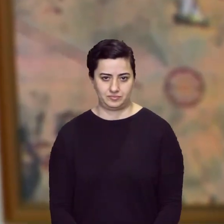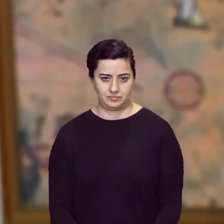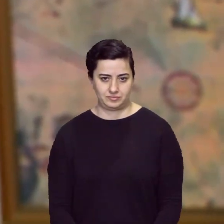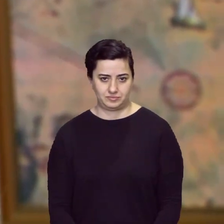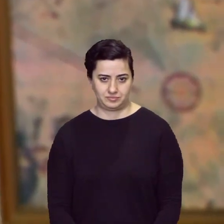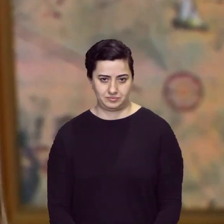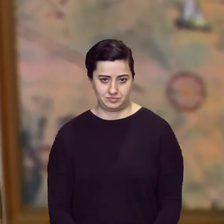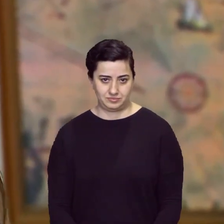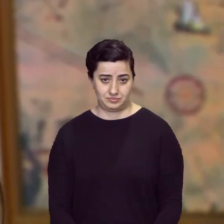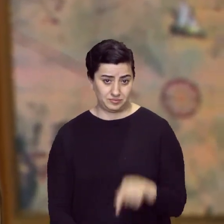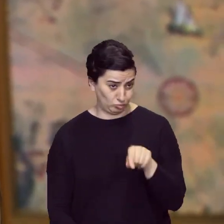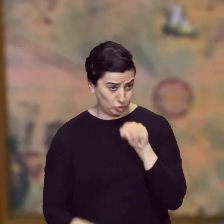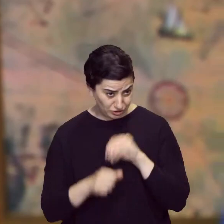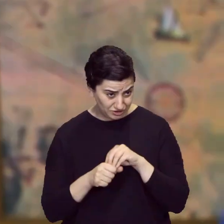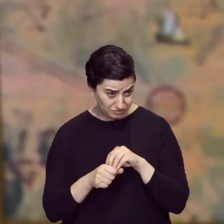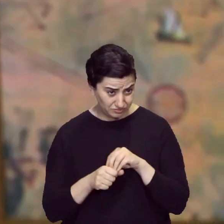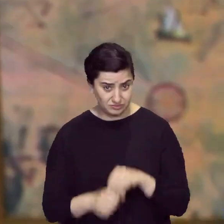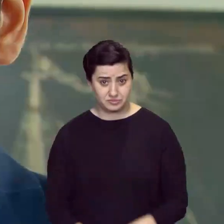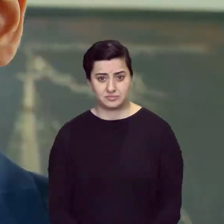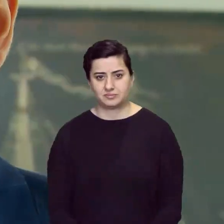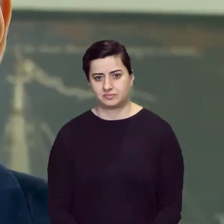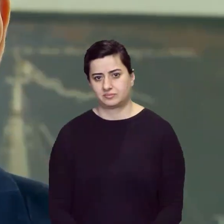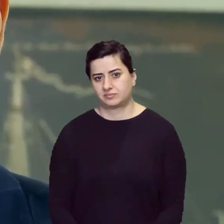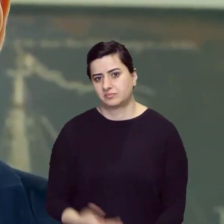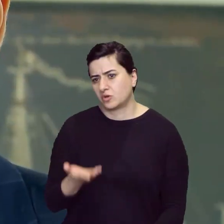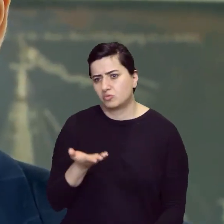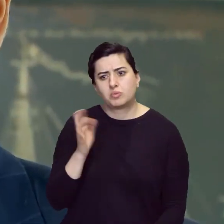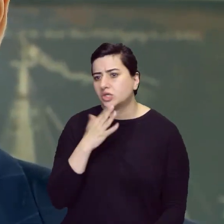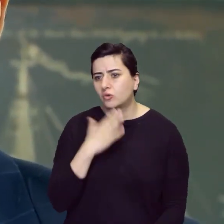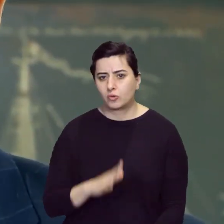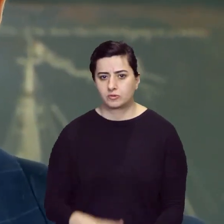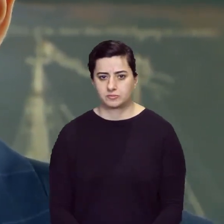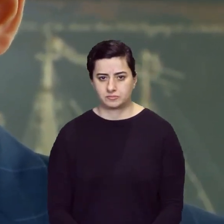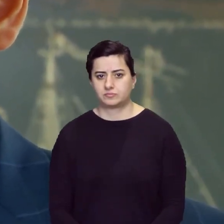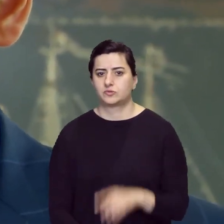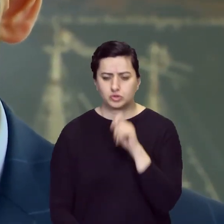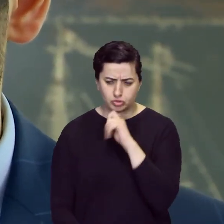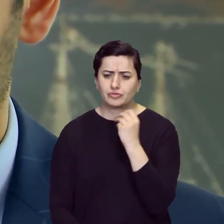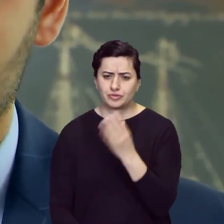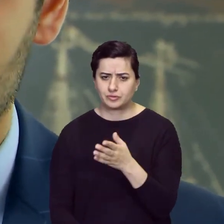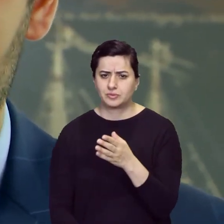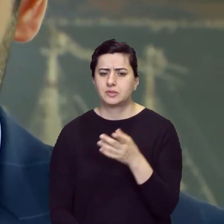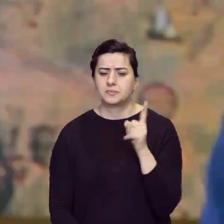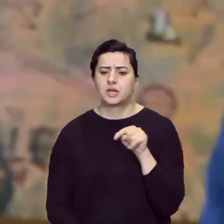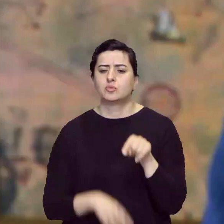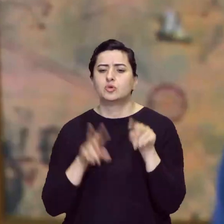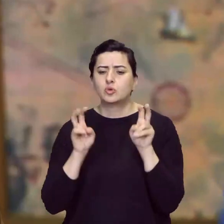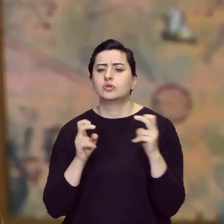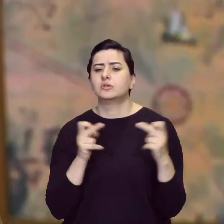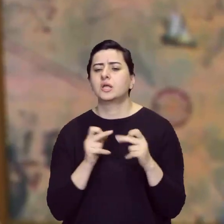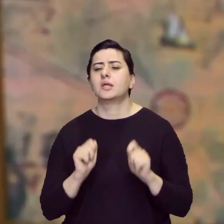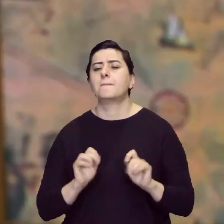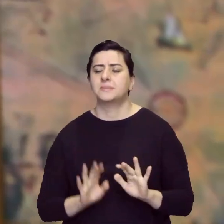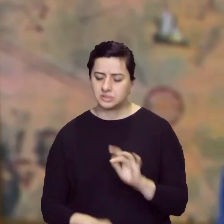Yani bunun için mi? Yani hepsi bu Ayşe'cim. Ama söz veriyorum bir daha bu konuda tartışmayacağız.